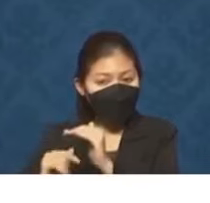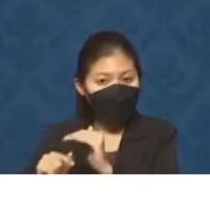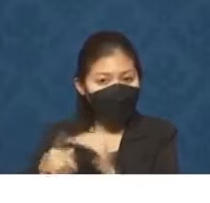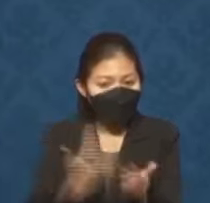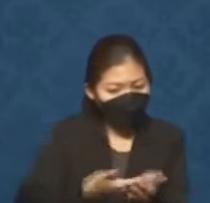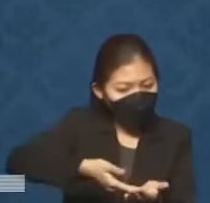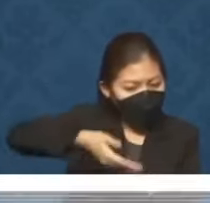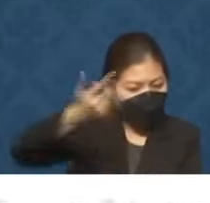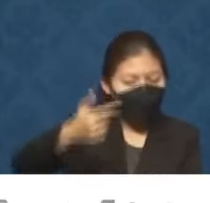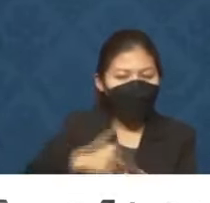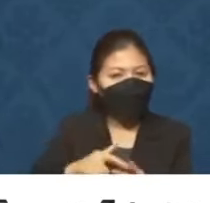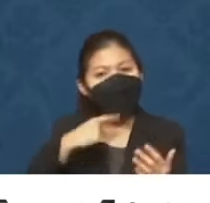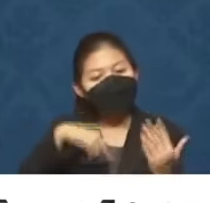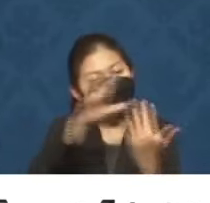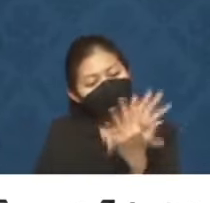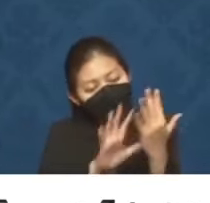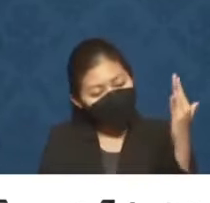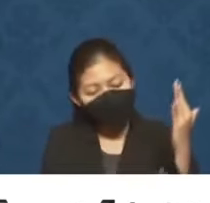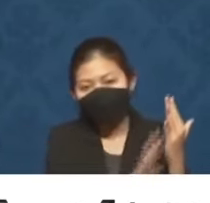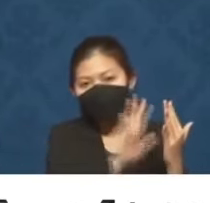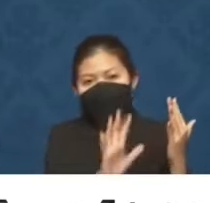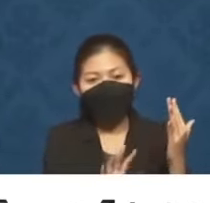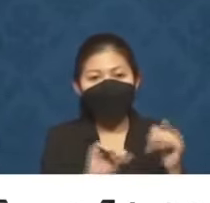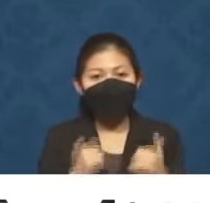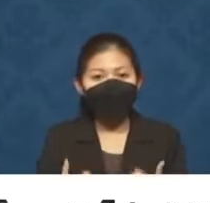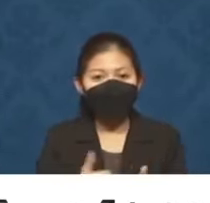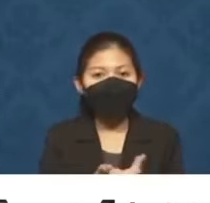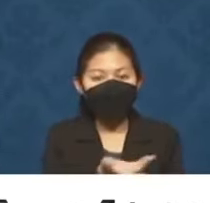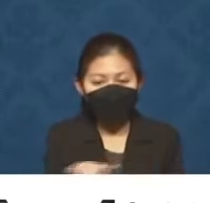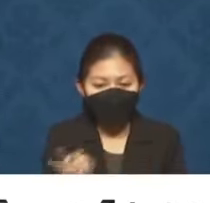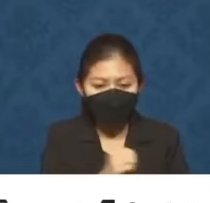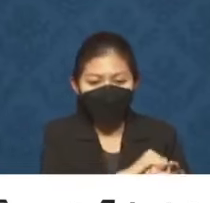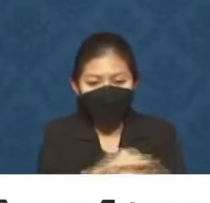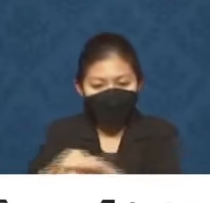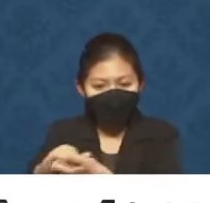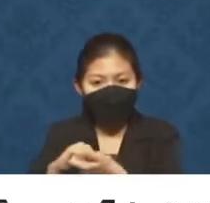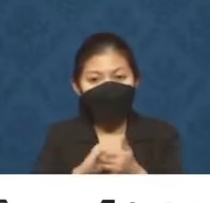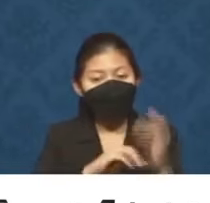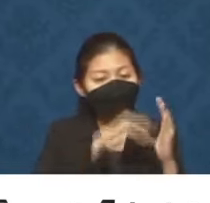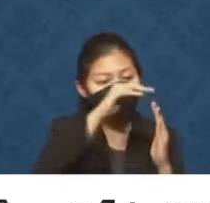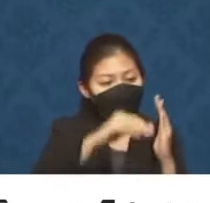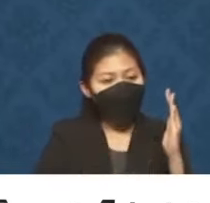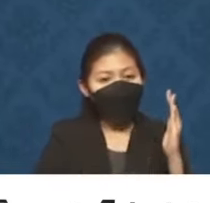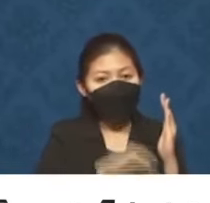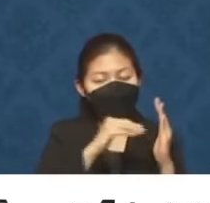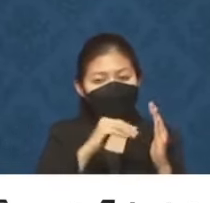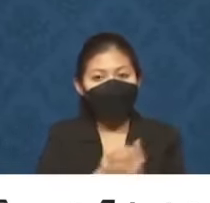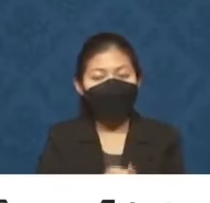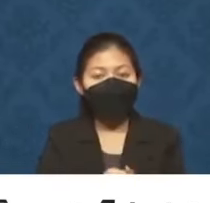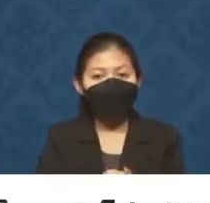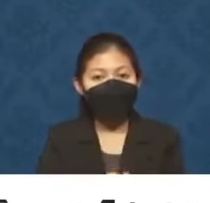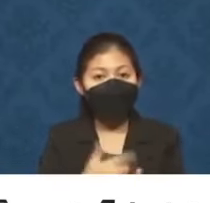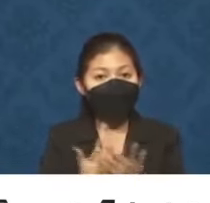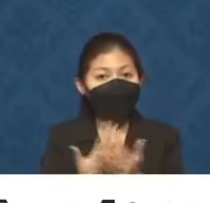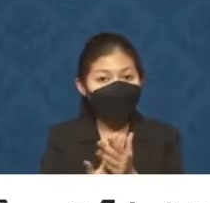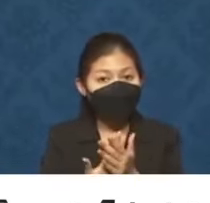ครับทั่วประเทศวันนี้ก็เป็นเรื่องการขอความร่วมมืออย่างทุกภาคส่วนที่เกี่ยวข้องนะต้นทุนสูงขึ้นเท่